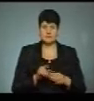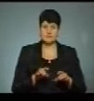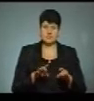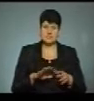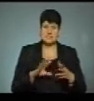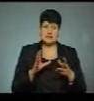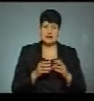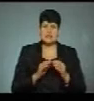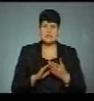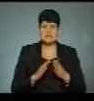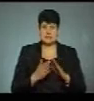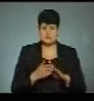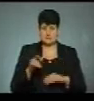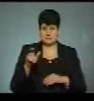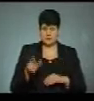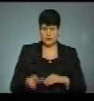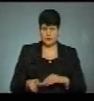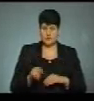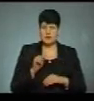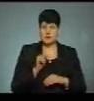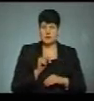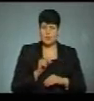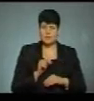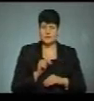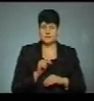загальний стан пацієнта і його